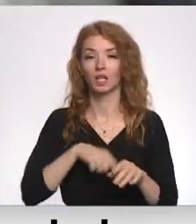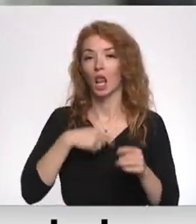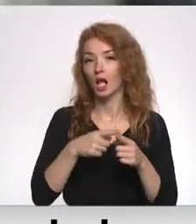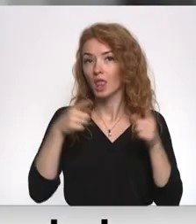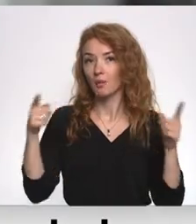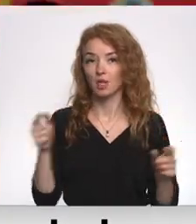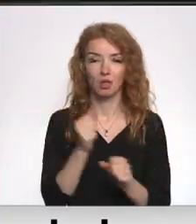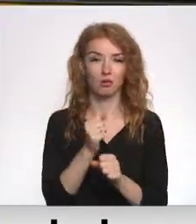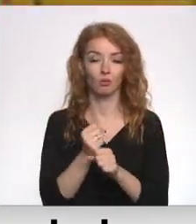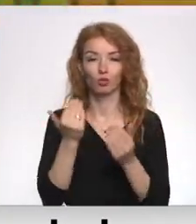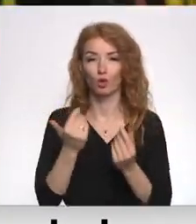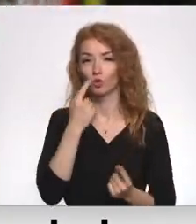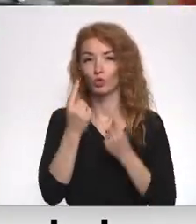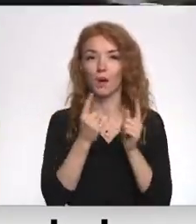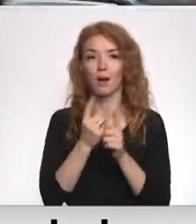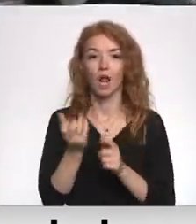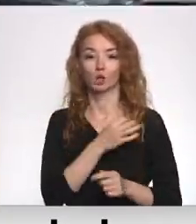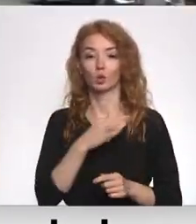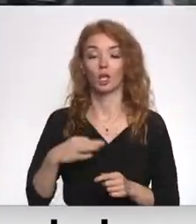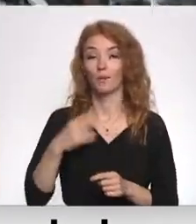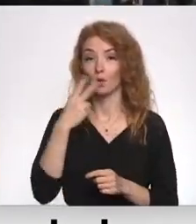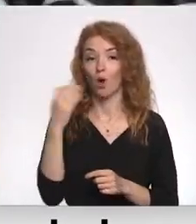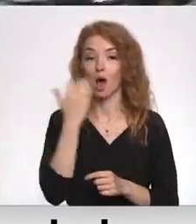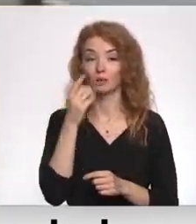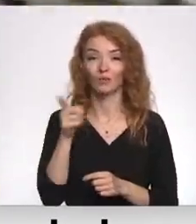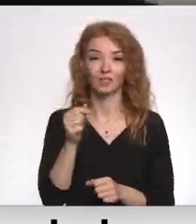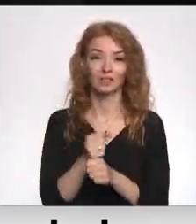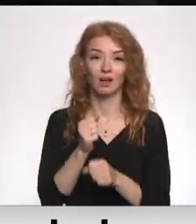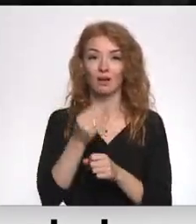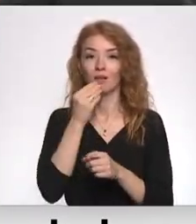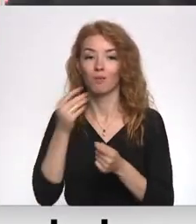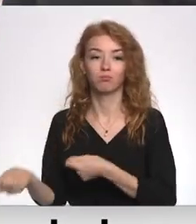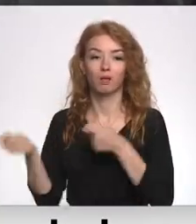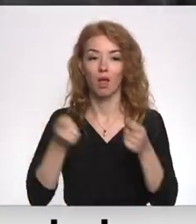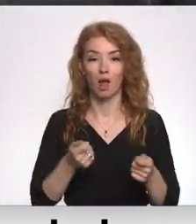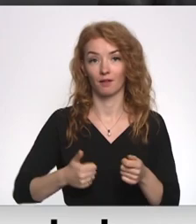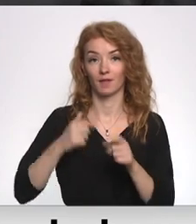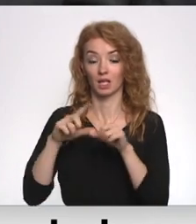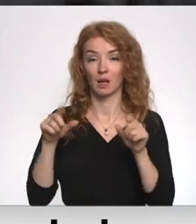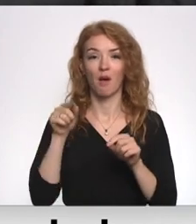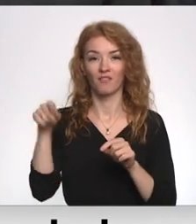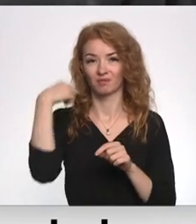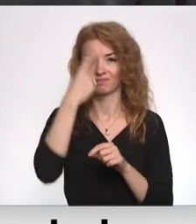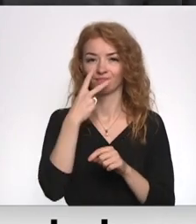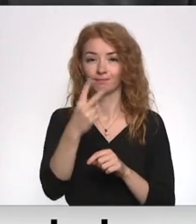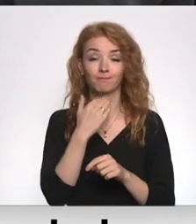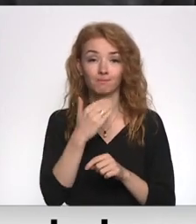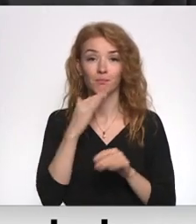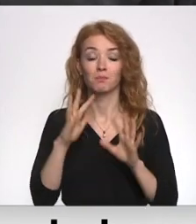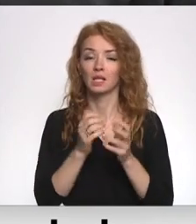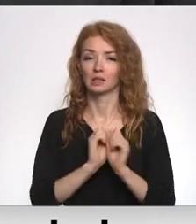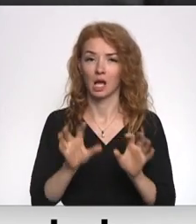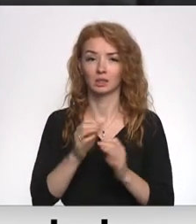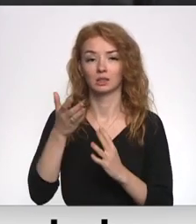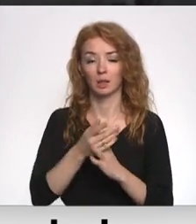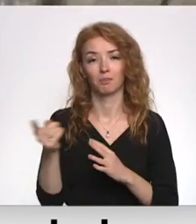darbs. Šodien uzrunājam arī students no ārzemēm, kuri Latvijā strādā ēdienu piegādes uzņēmumā. Kameras priekšā viņi runāt atteicās, bet stāstīja, ka arī viņu